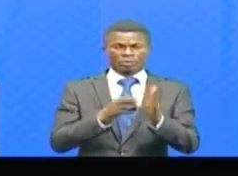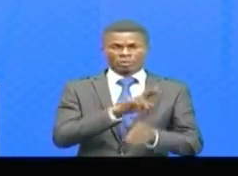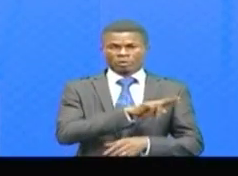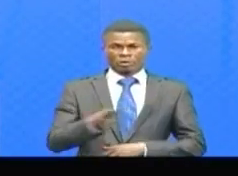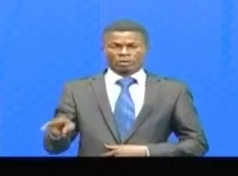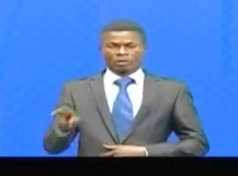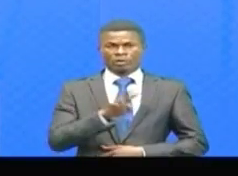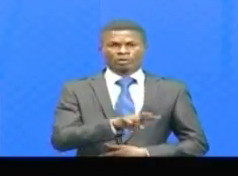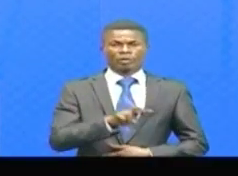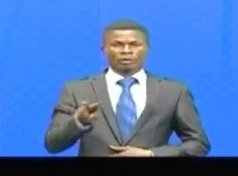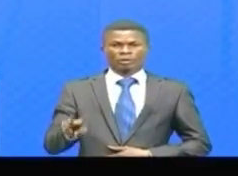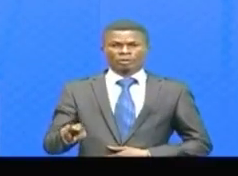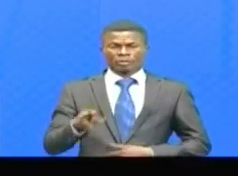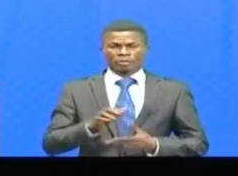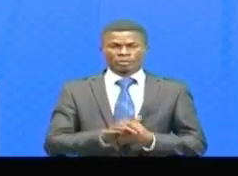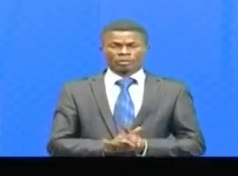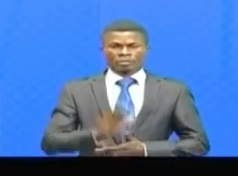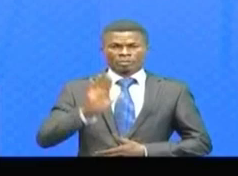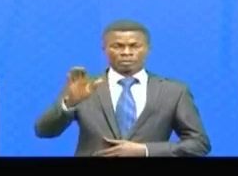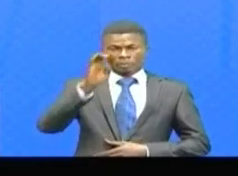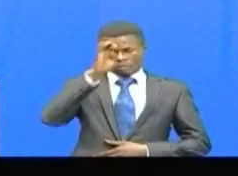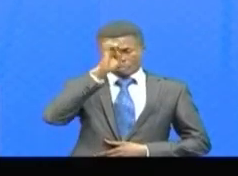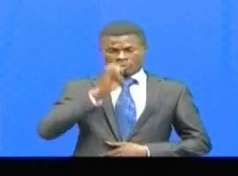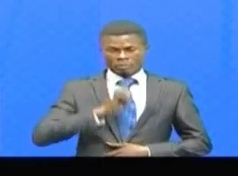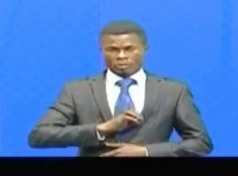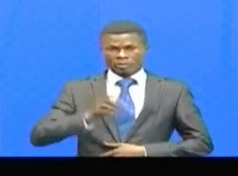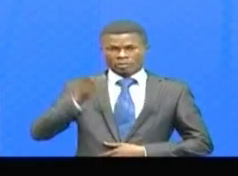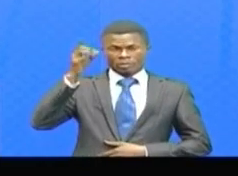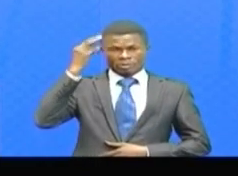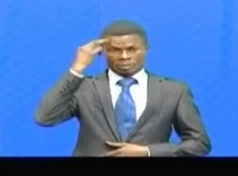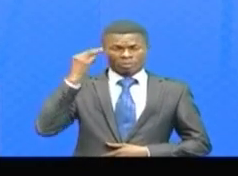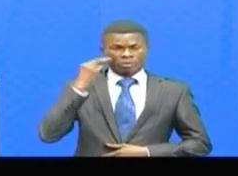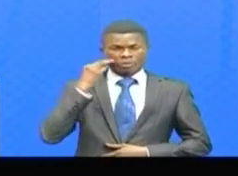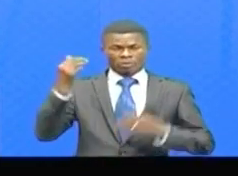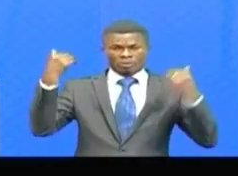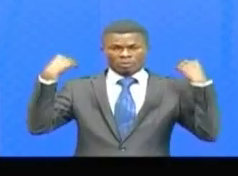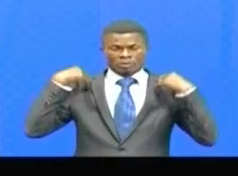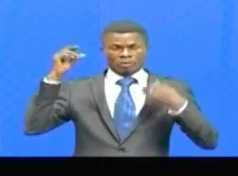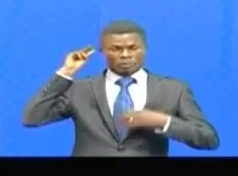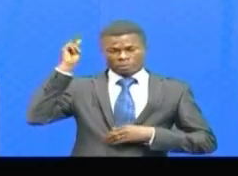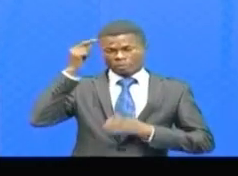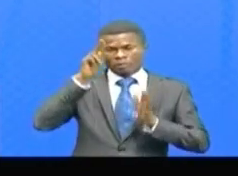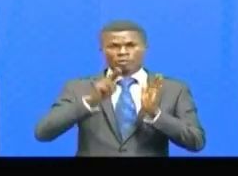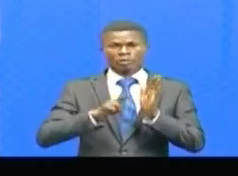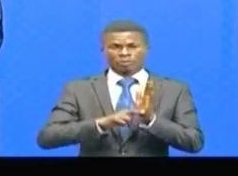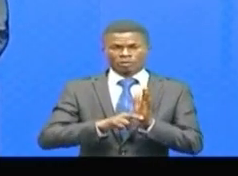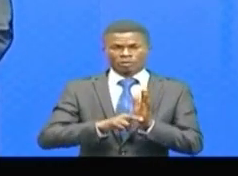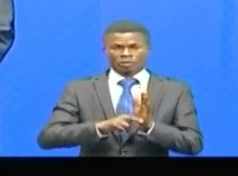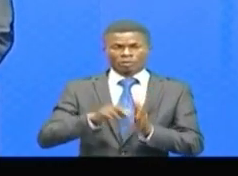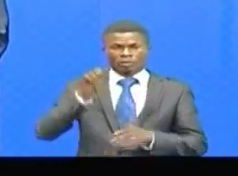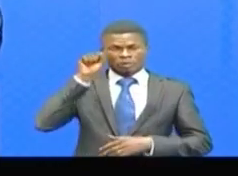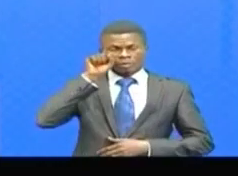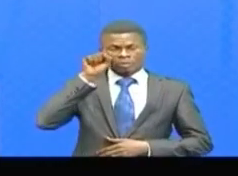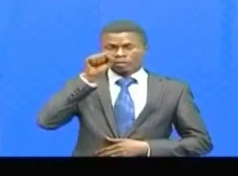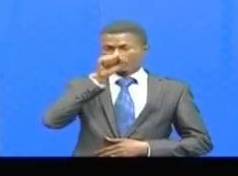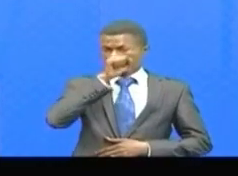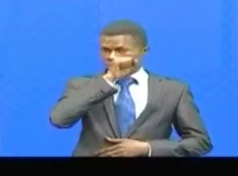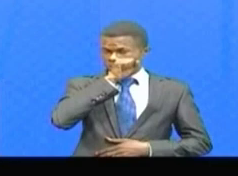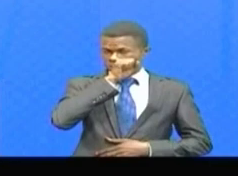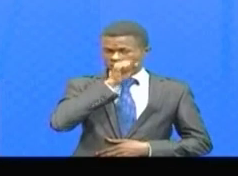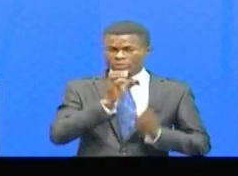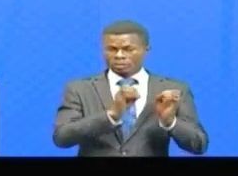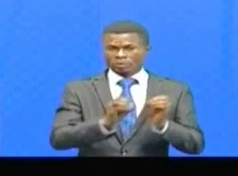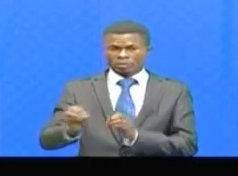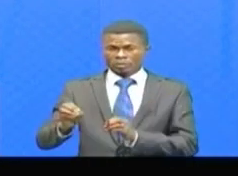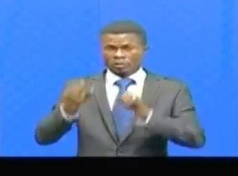2022. Son Excellence, Monsieur le Premier ministre, chef du gouvernement, Jean-Michel Samalukonde Kyenge, a présidé